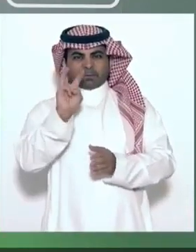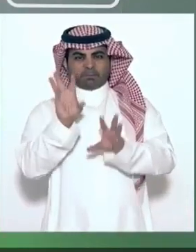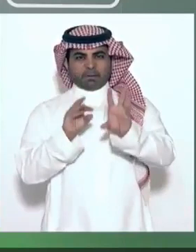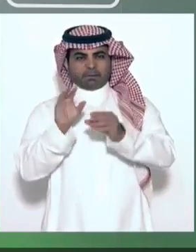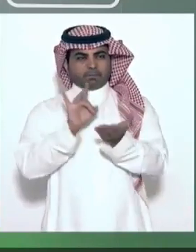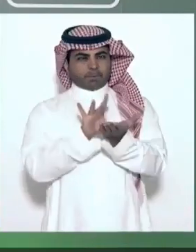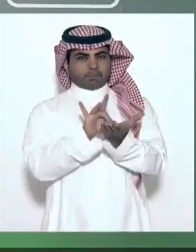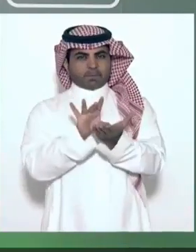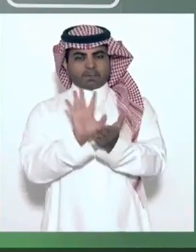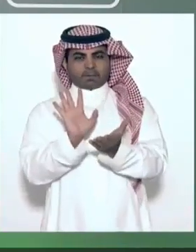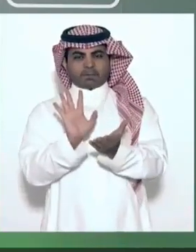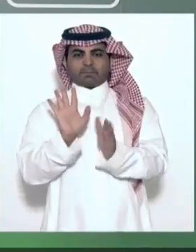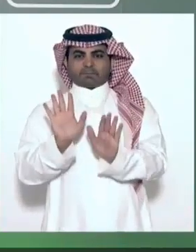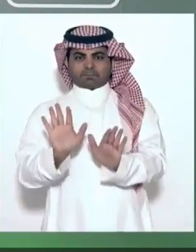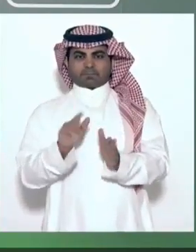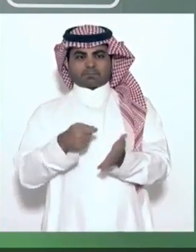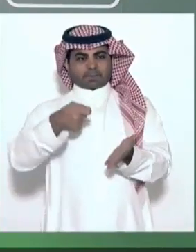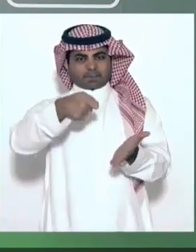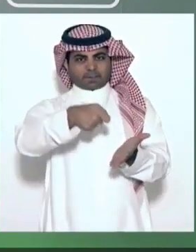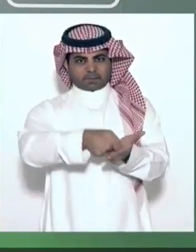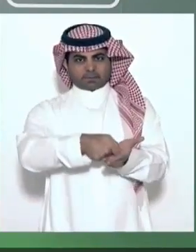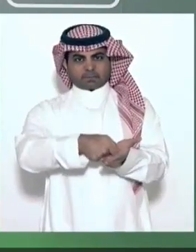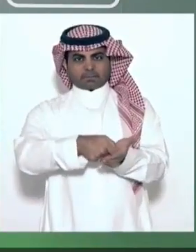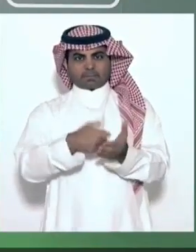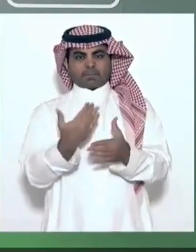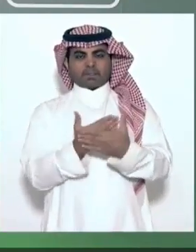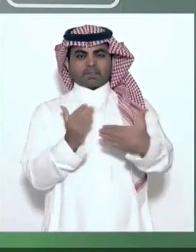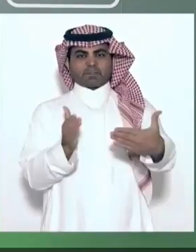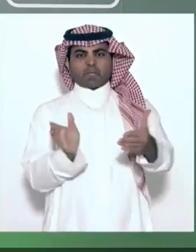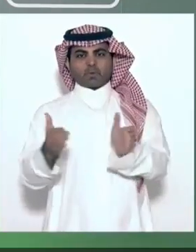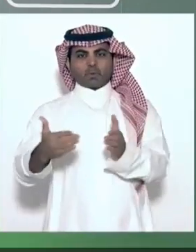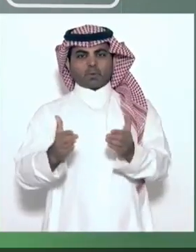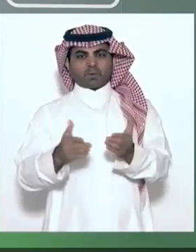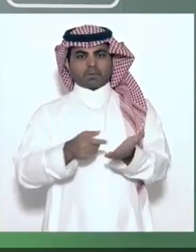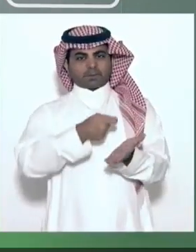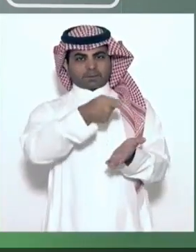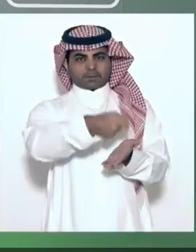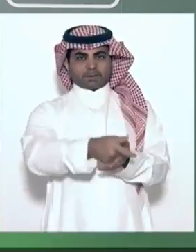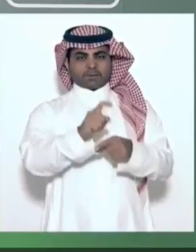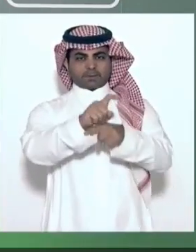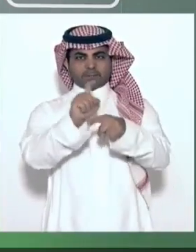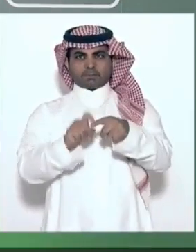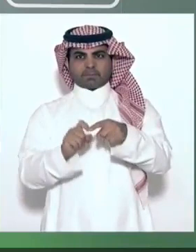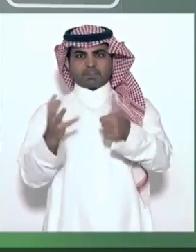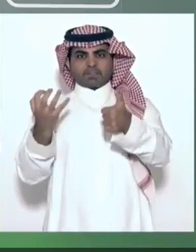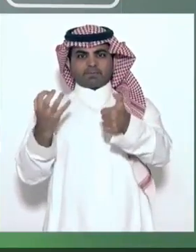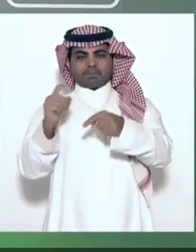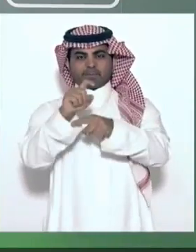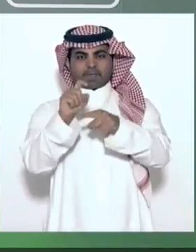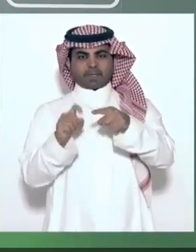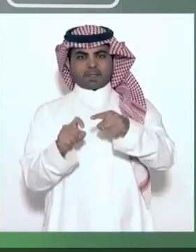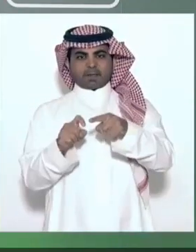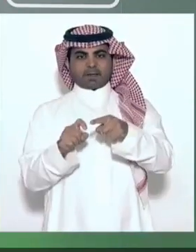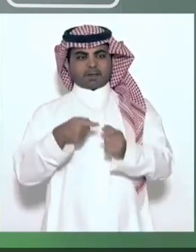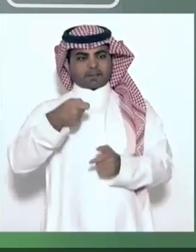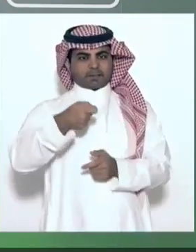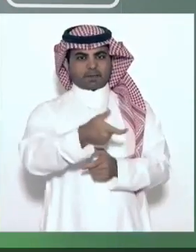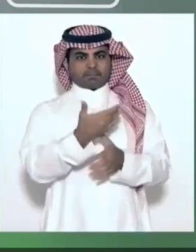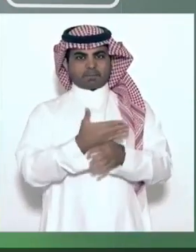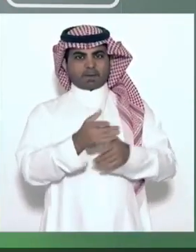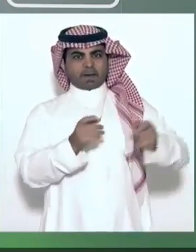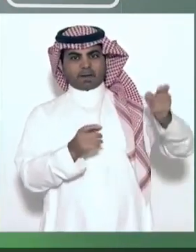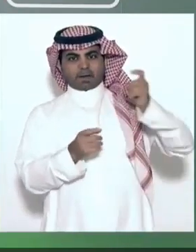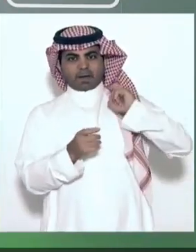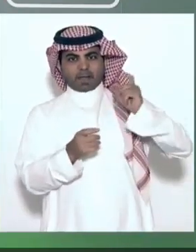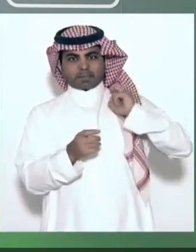أن يتم تعويض الموظفين من خلال صندوق ساند، تعويض نسبته تقريبا 60% من الأجر